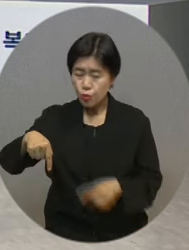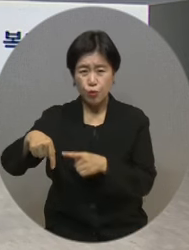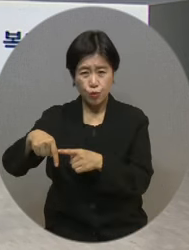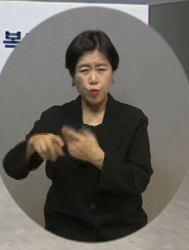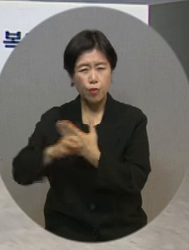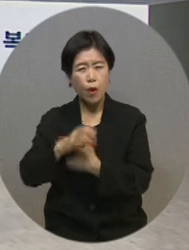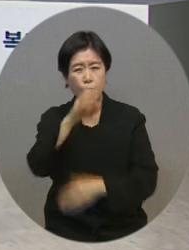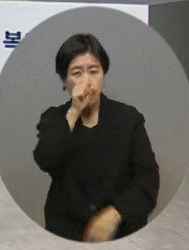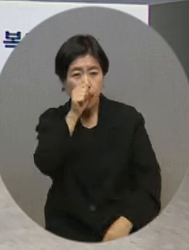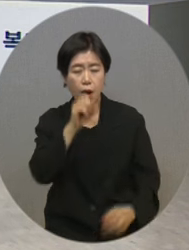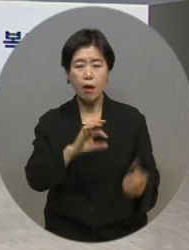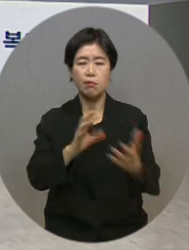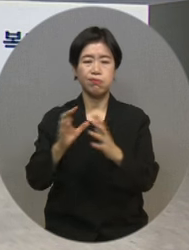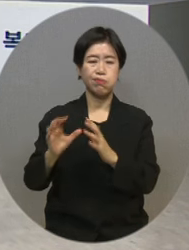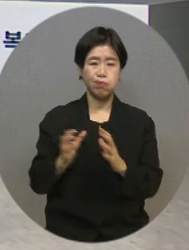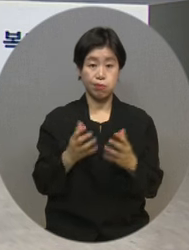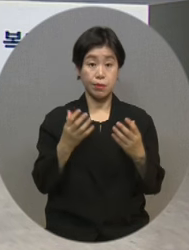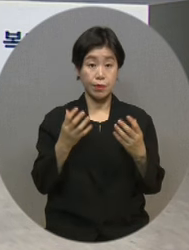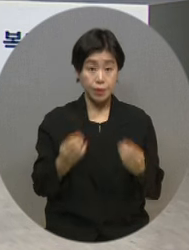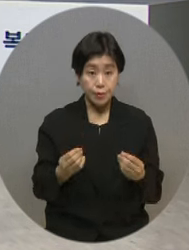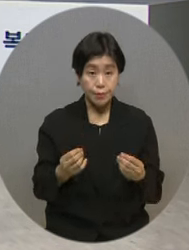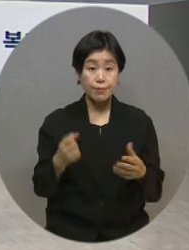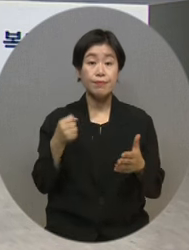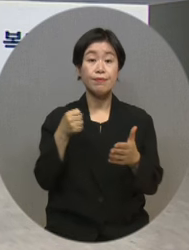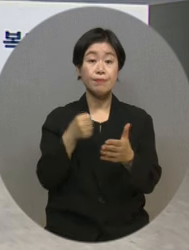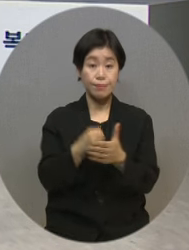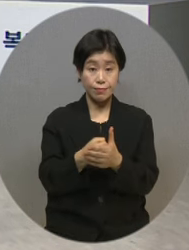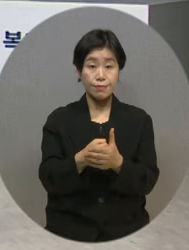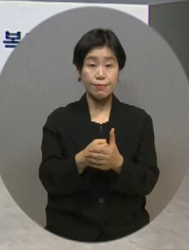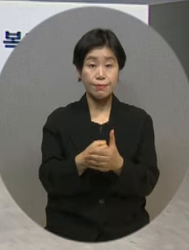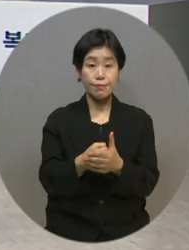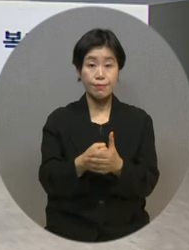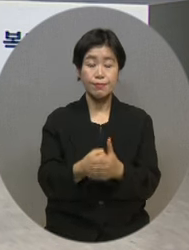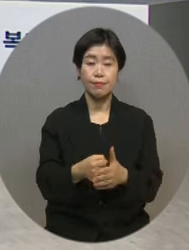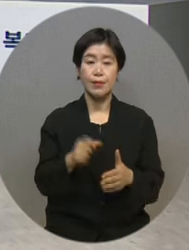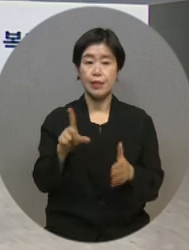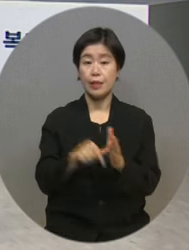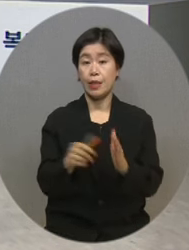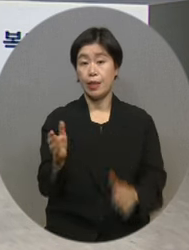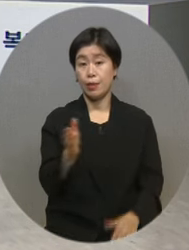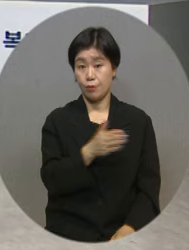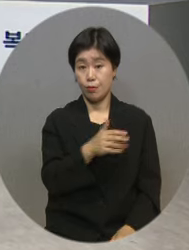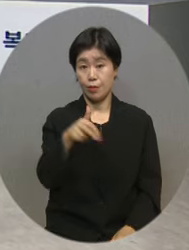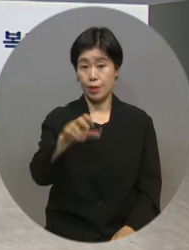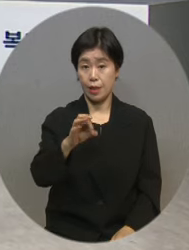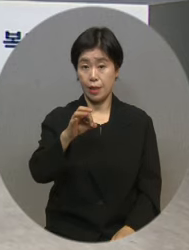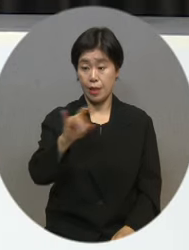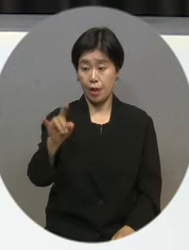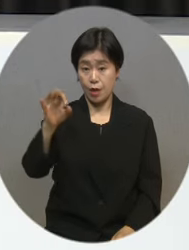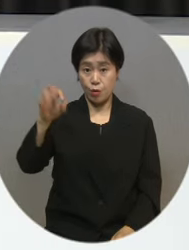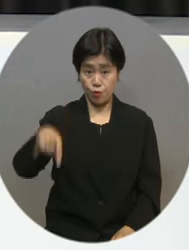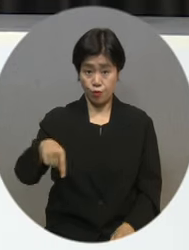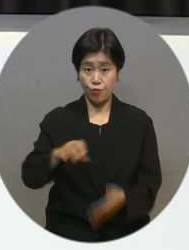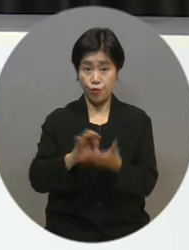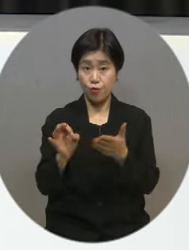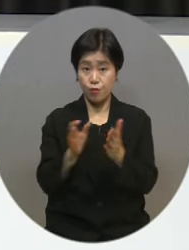쭉 그랬었구나. 진행되면서 장애우란 말이 이제 사회적으로 상당 부분 사용이 됐었습니다. 그랬어요. 그런데 이제 또